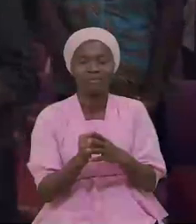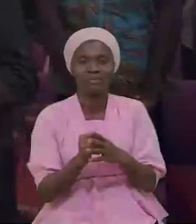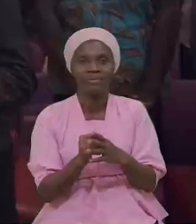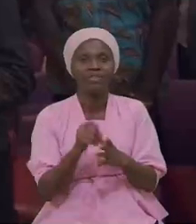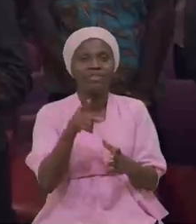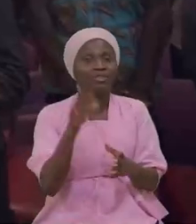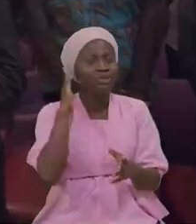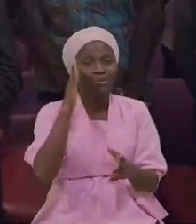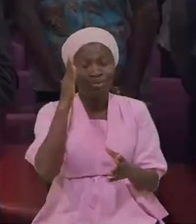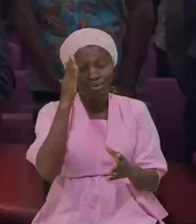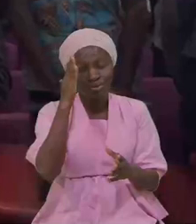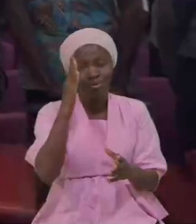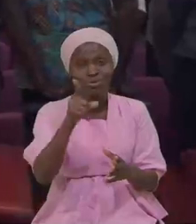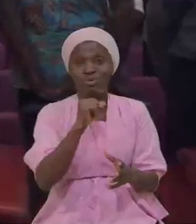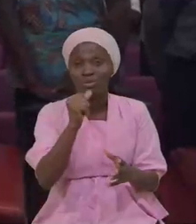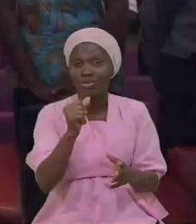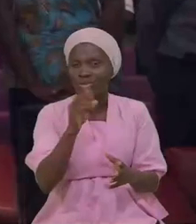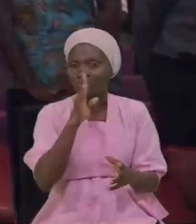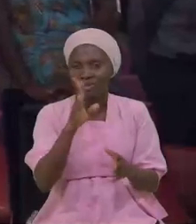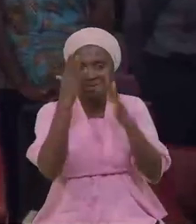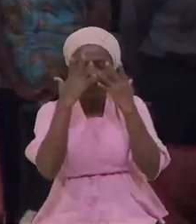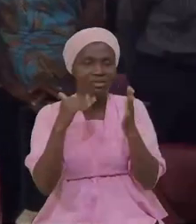Tu ne seras plus triste.